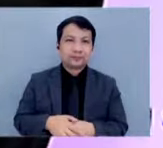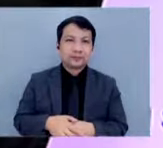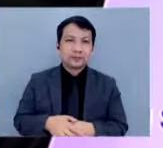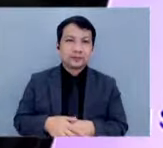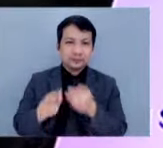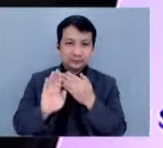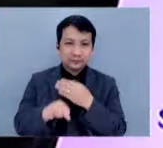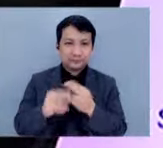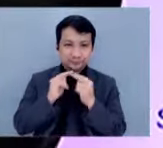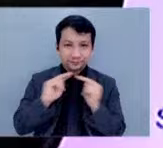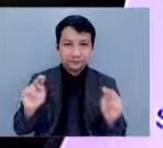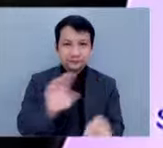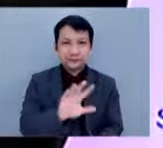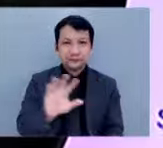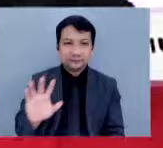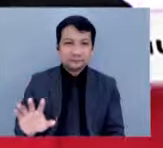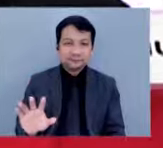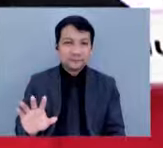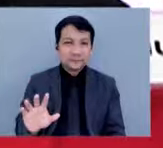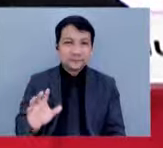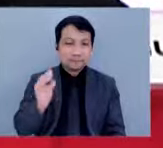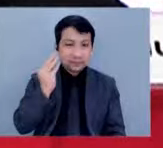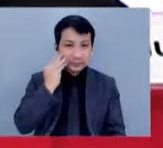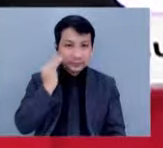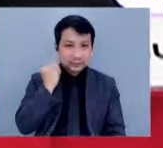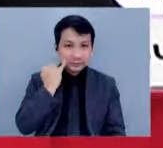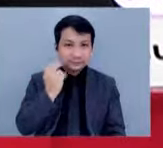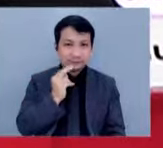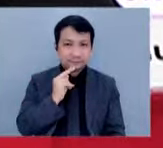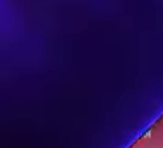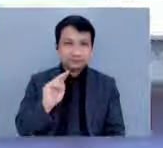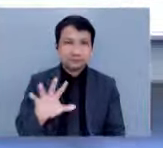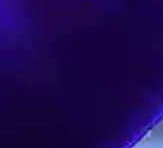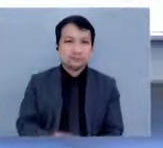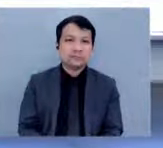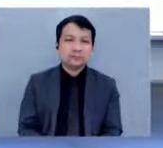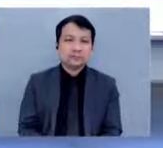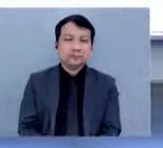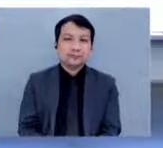mula sa Frontline, MJ Marfori, News 5.